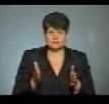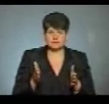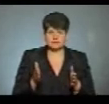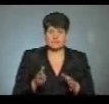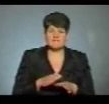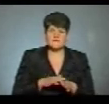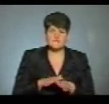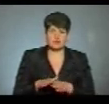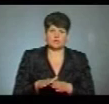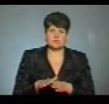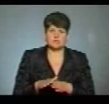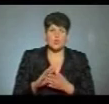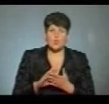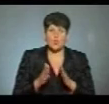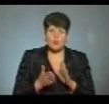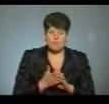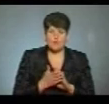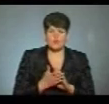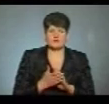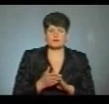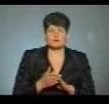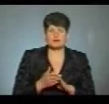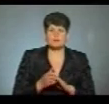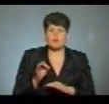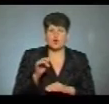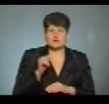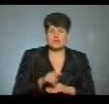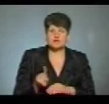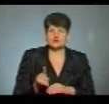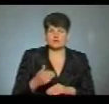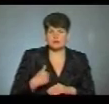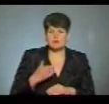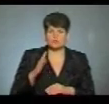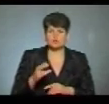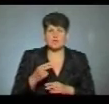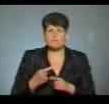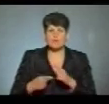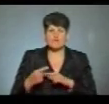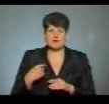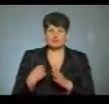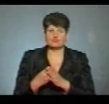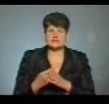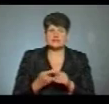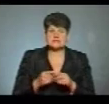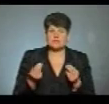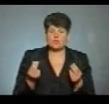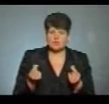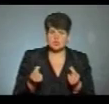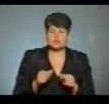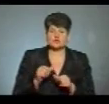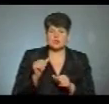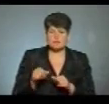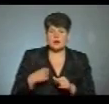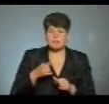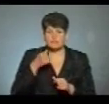будуть виконані умови, компроміси про те, що нам буде повернуто в бюджет ці кошти. Але, зокрема, ми вчора